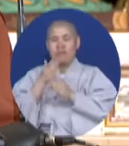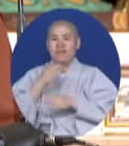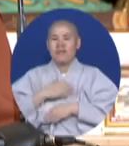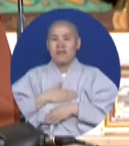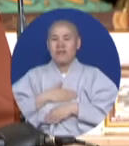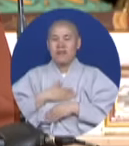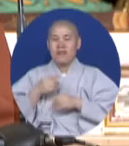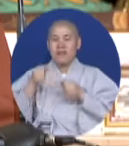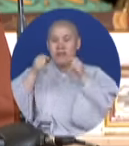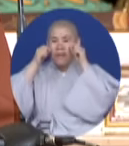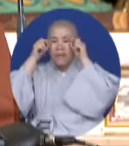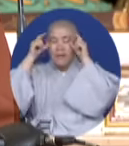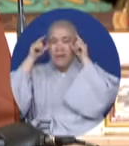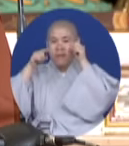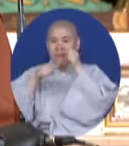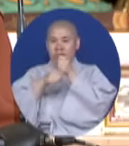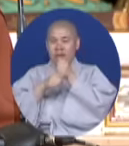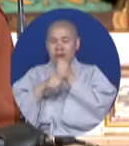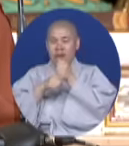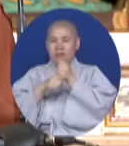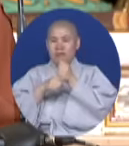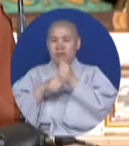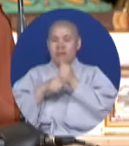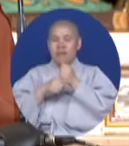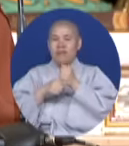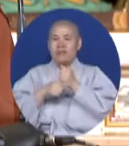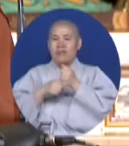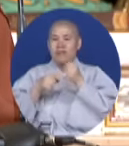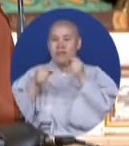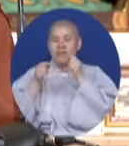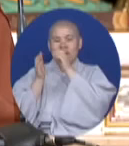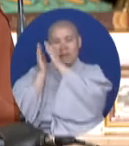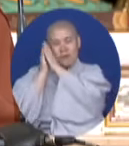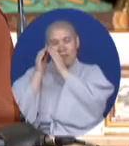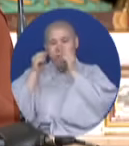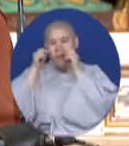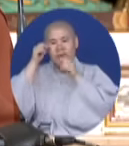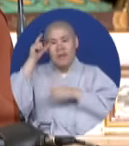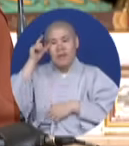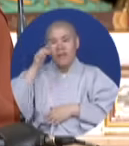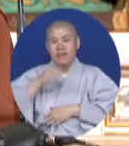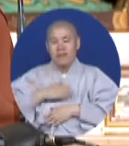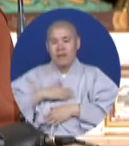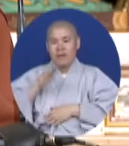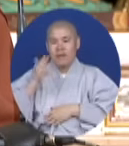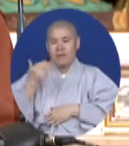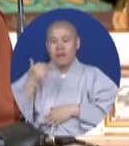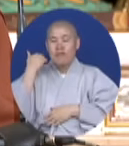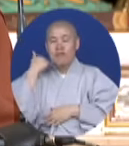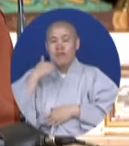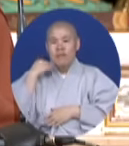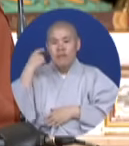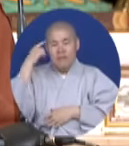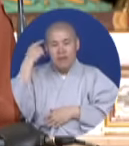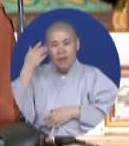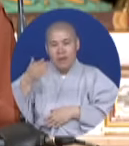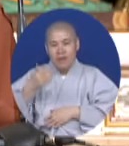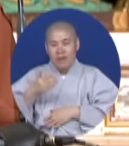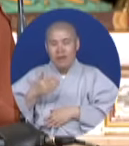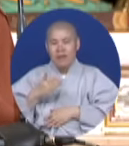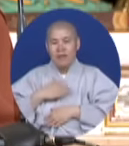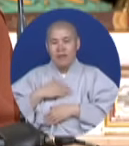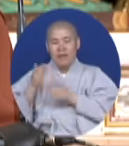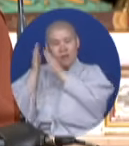깨달음이라고 하는 건 잠든 나에서 잠에서 깬나 가 된다. 그러면 그 사람은 누구냐. 잠들기 전 나하고